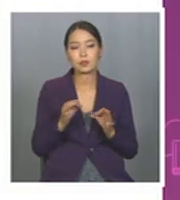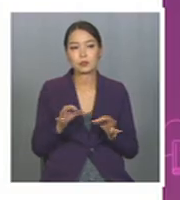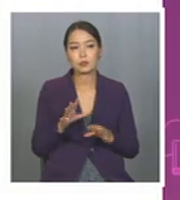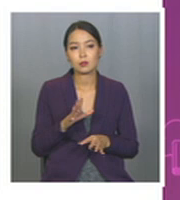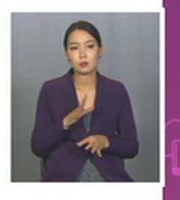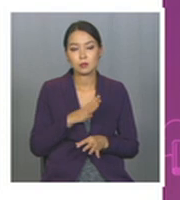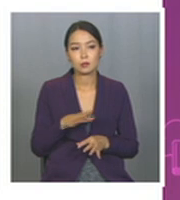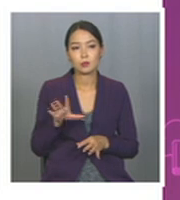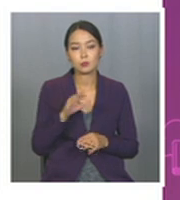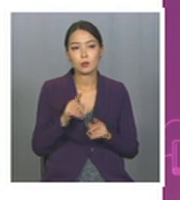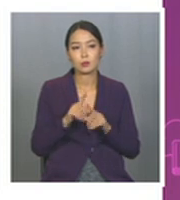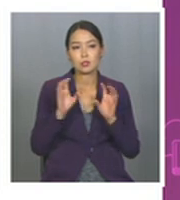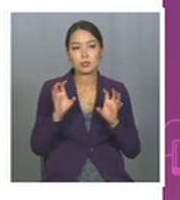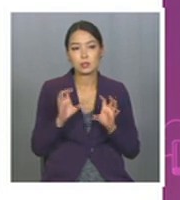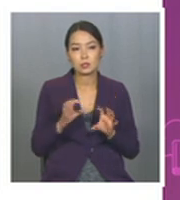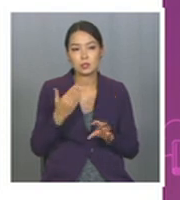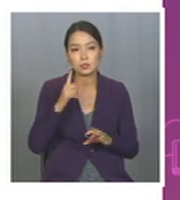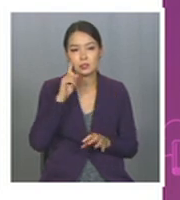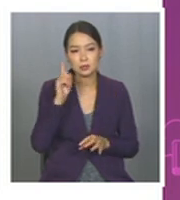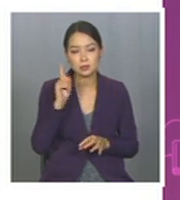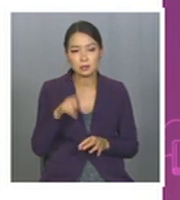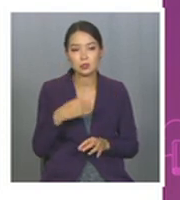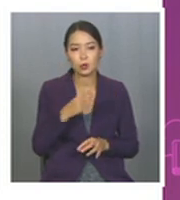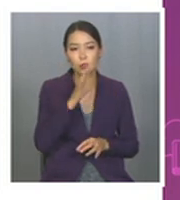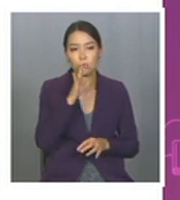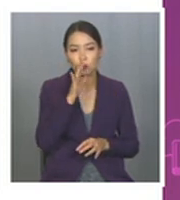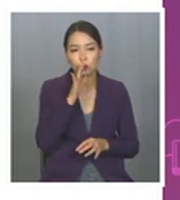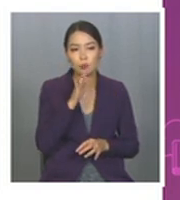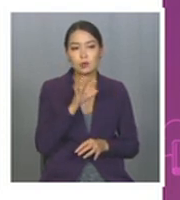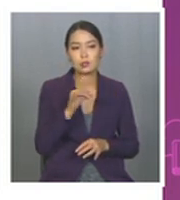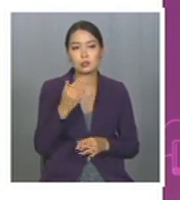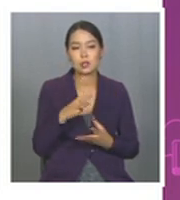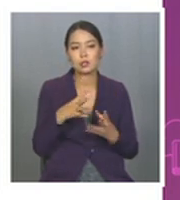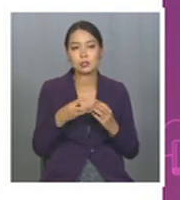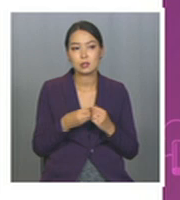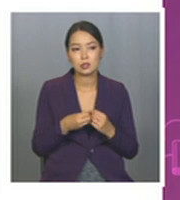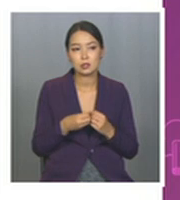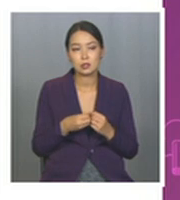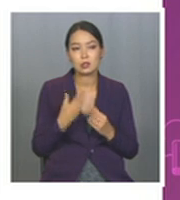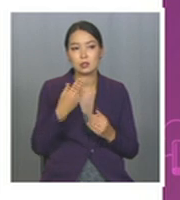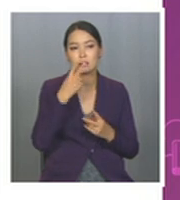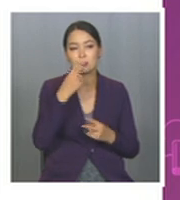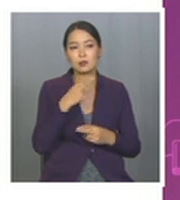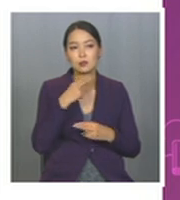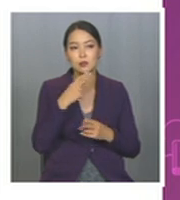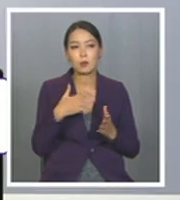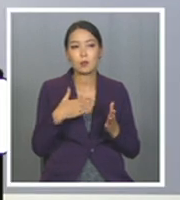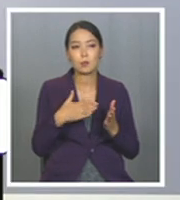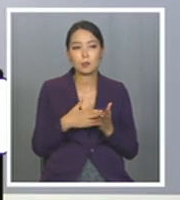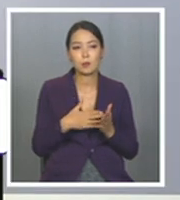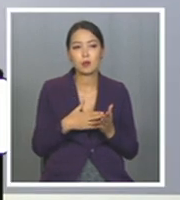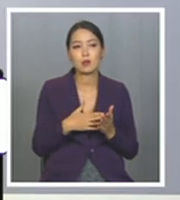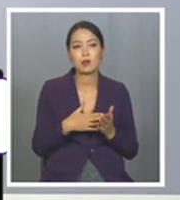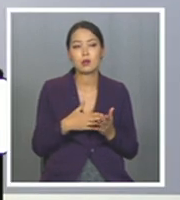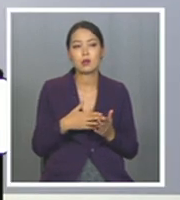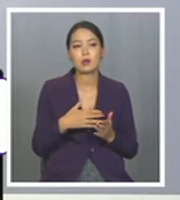саңы бойынша өзгереді. Косинусымыз білеміз, уақыттың 0 мезетінде міне көріп тұрмыз, максимум мәні яғни 1-ге тең болады.